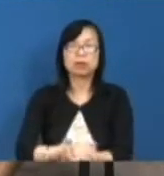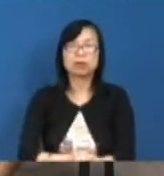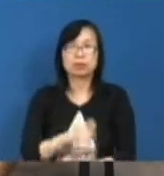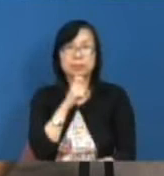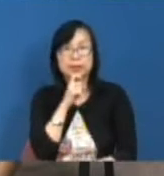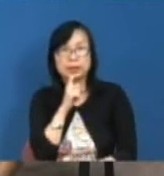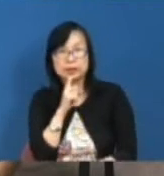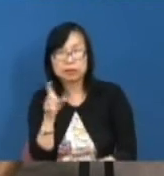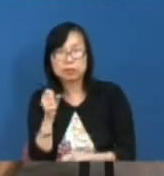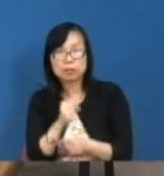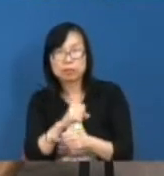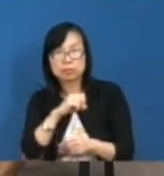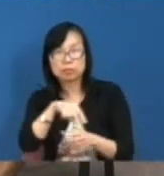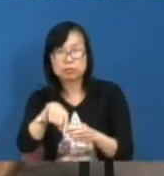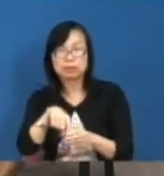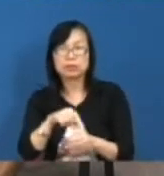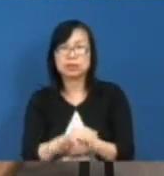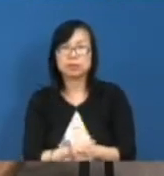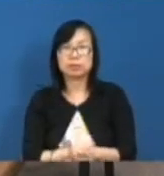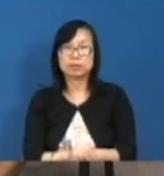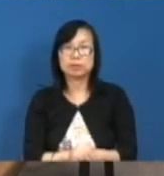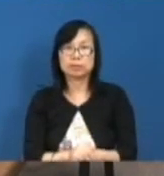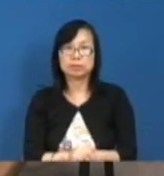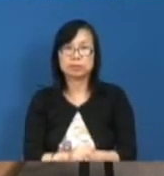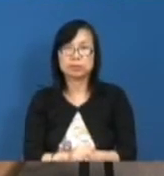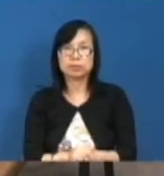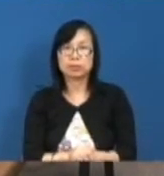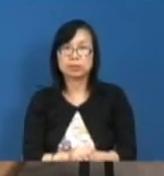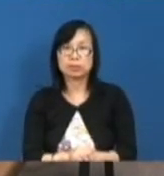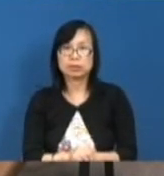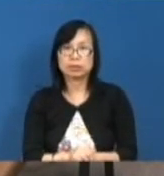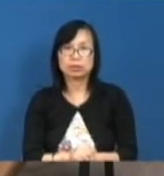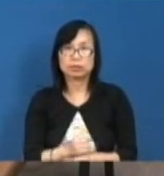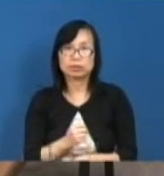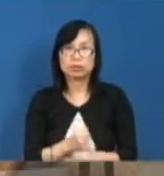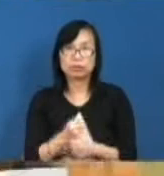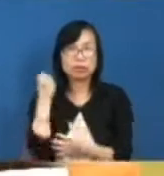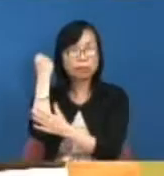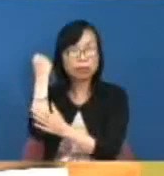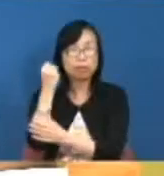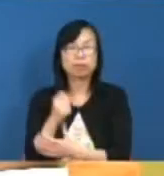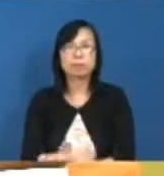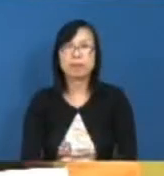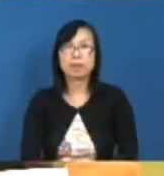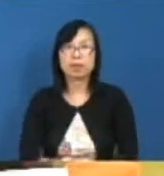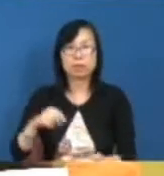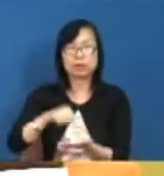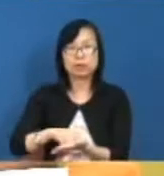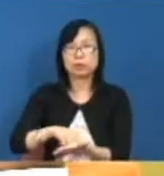先你？係咪啊？哦， 跪完嚟，你又